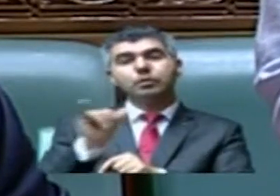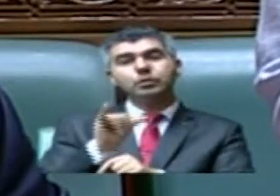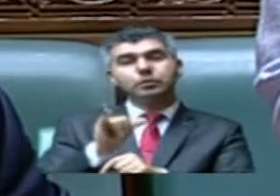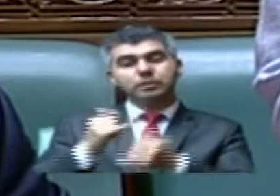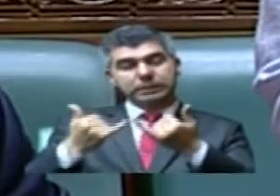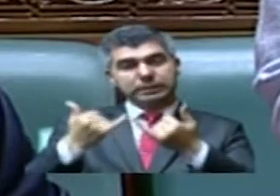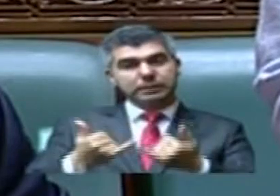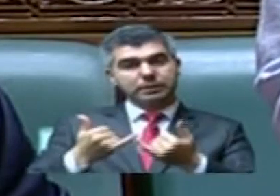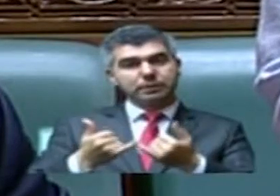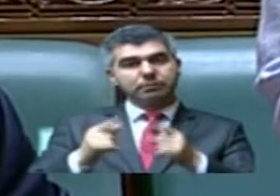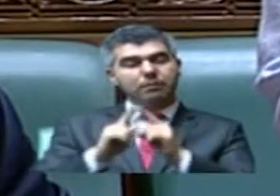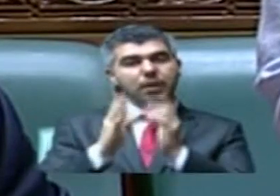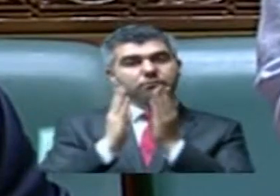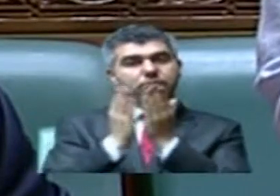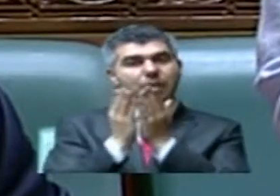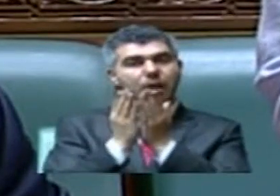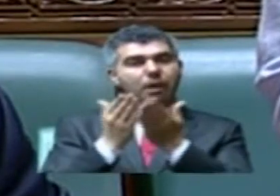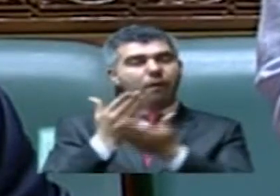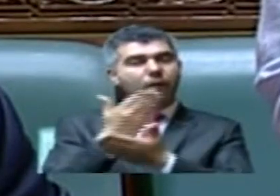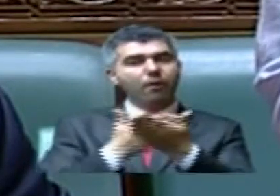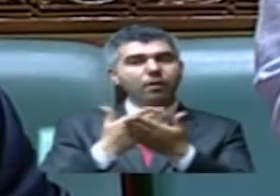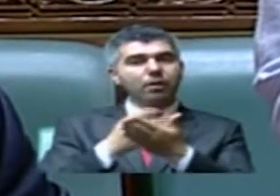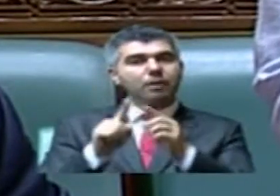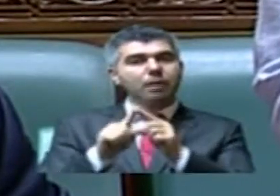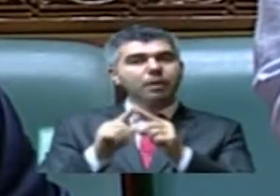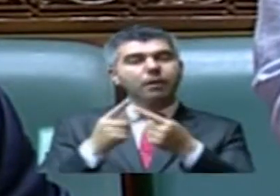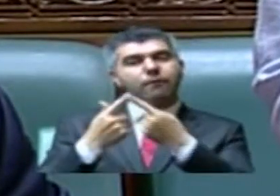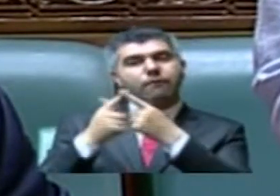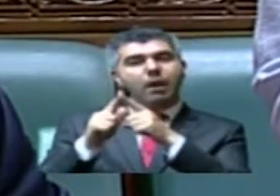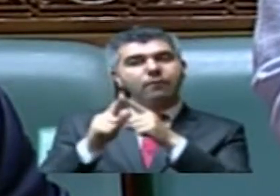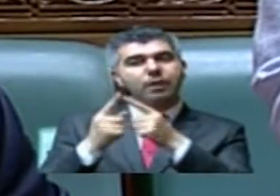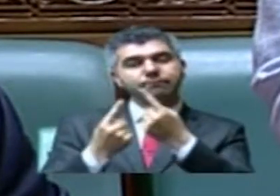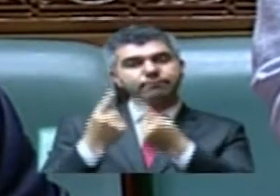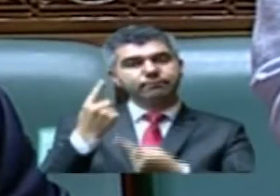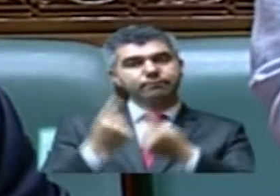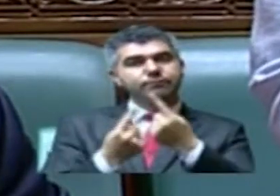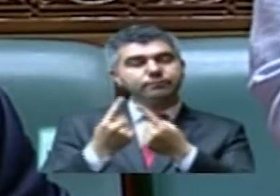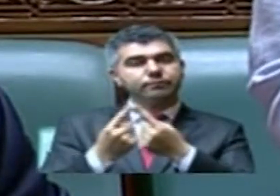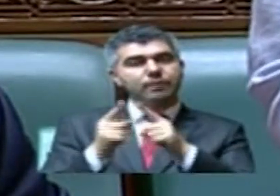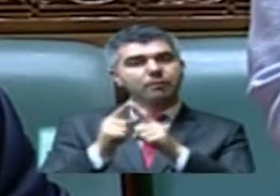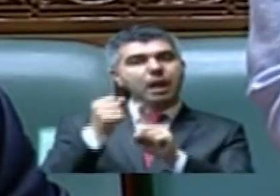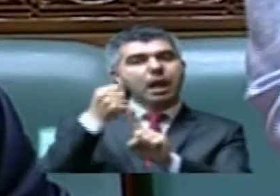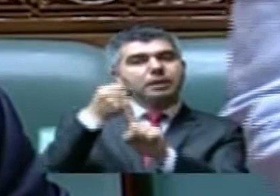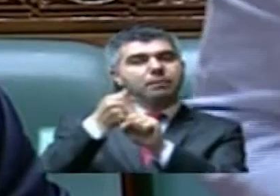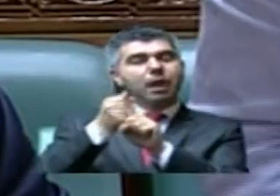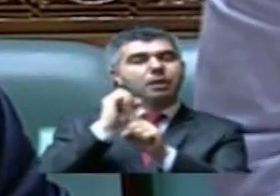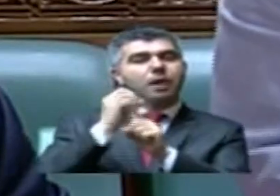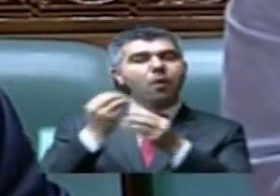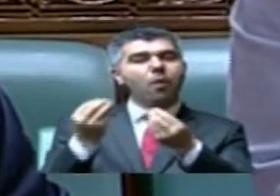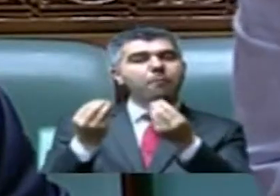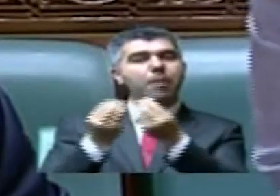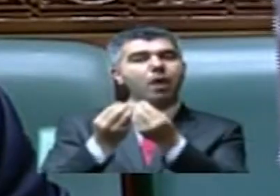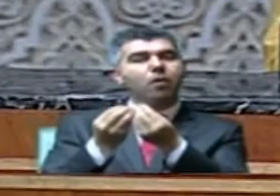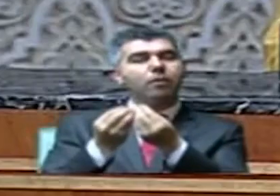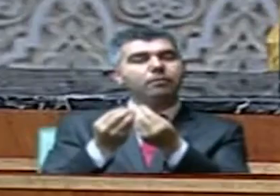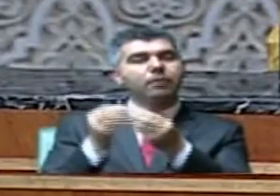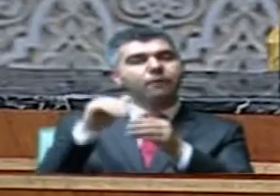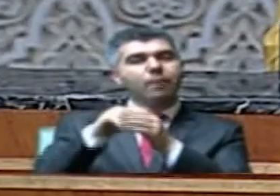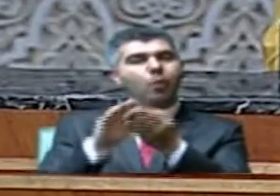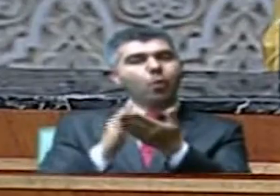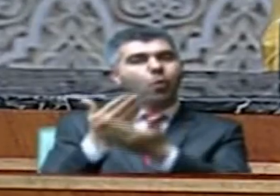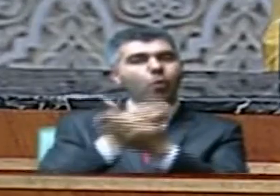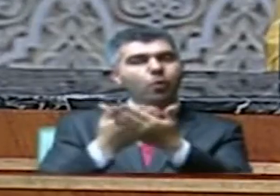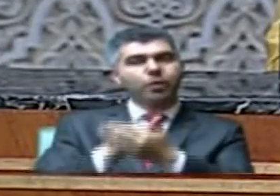الحالية لهذه المؤسسات وعلى التبعات المترتبة على وضعية الشغيلة بهذه المؤسسات، وشكرا. شكرا